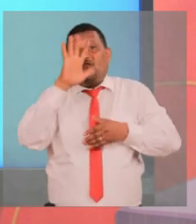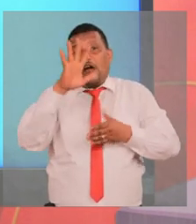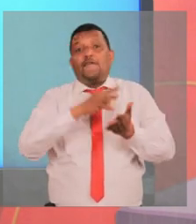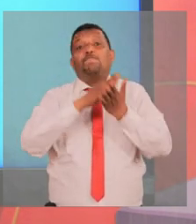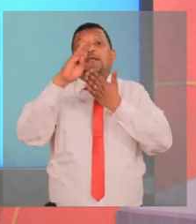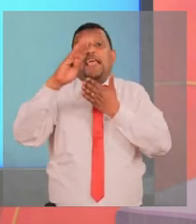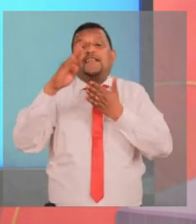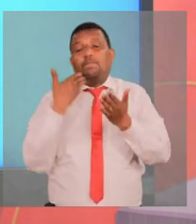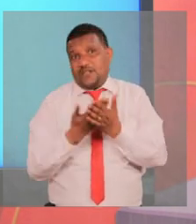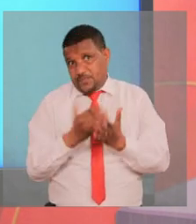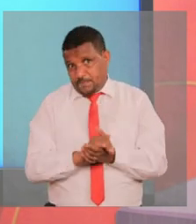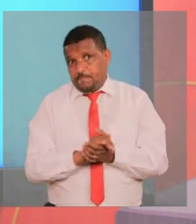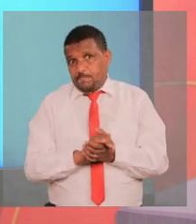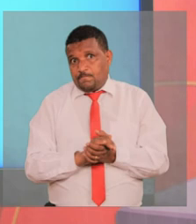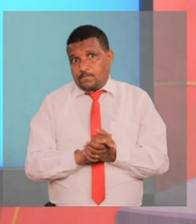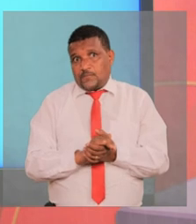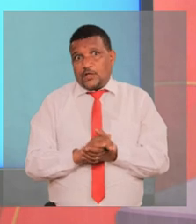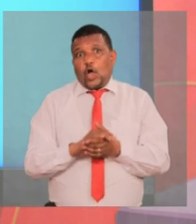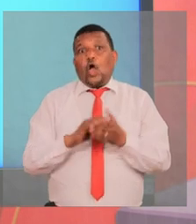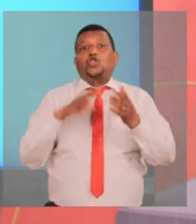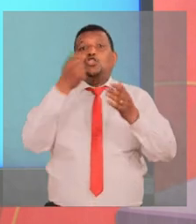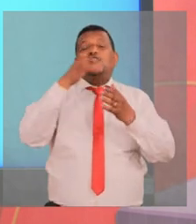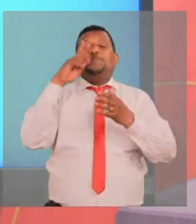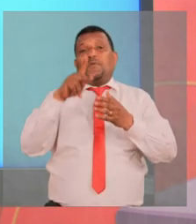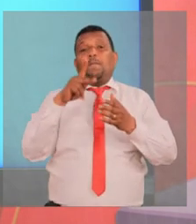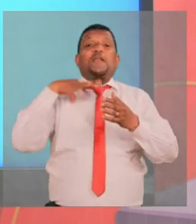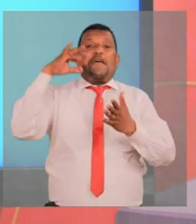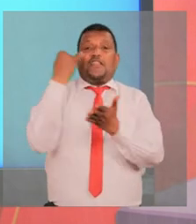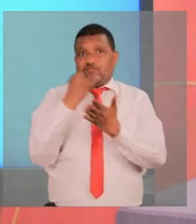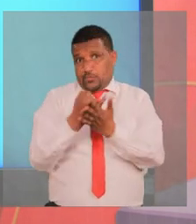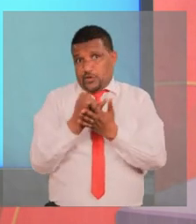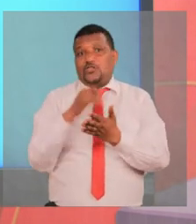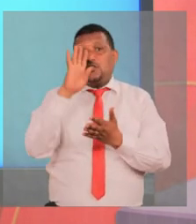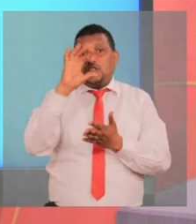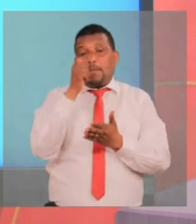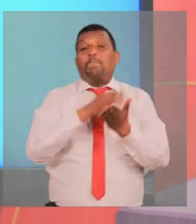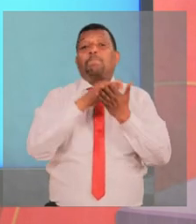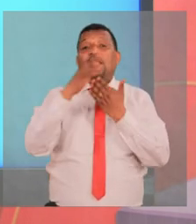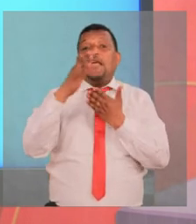subscribe The Video then